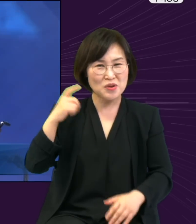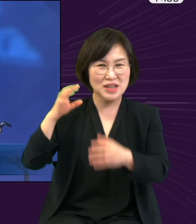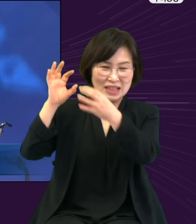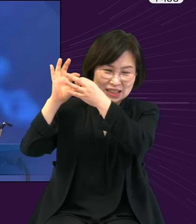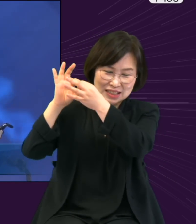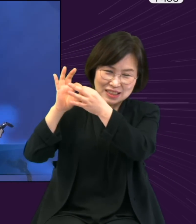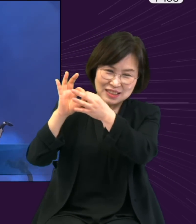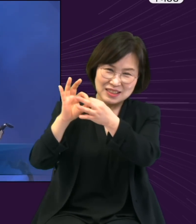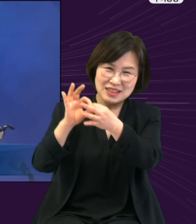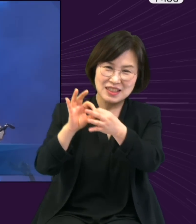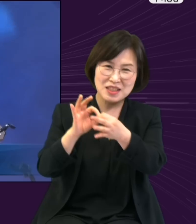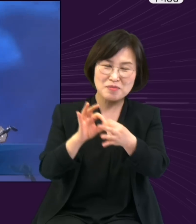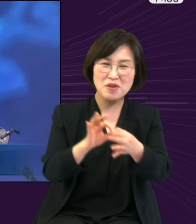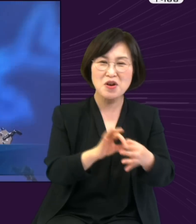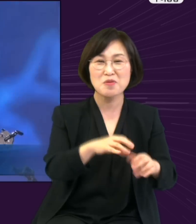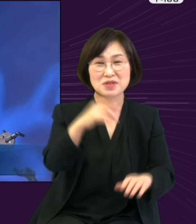노랫소리